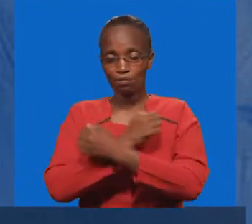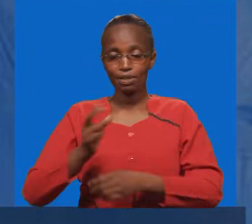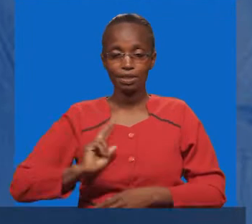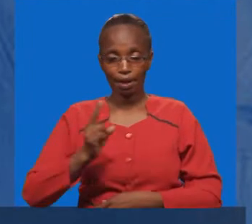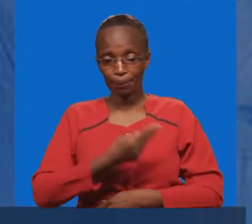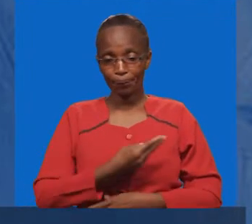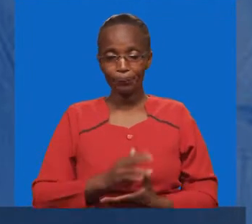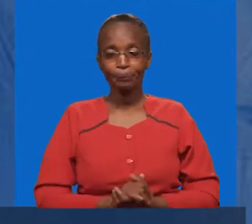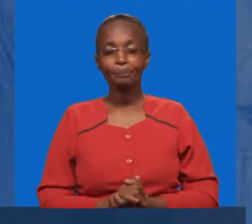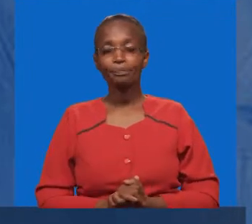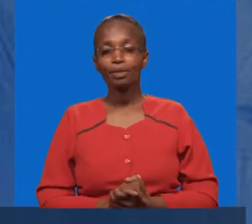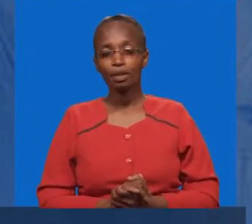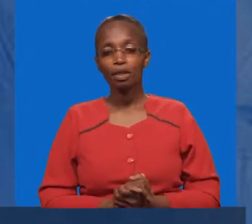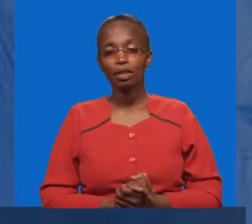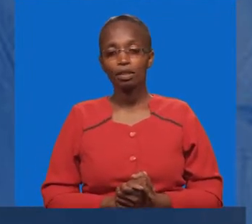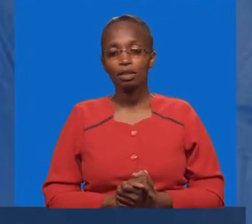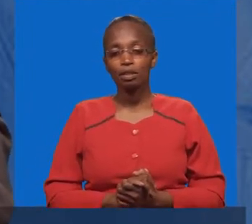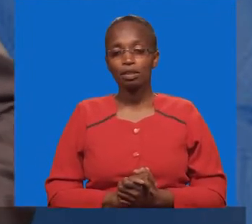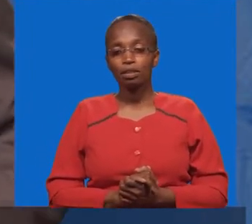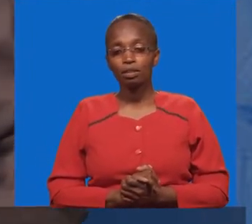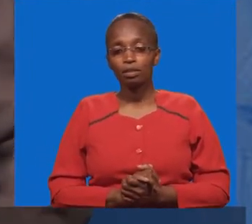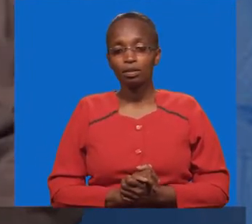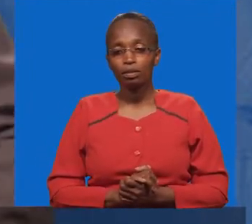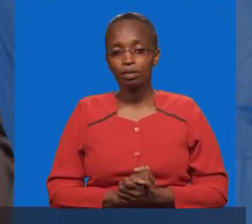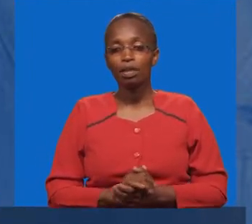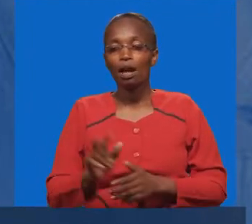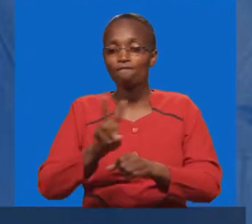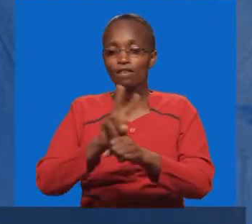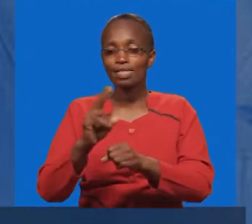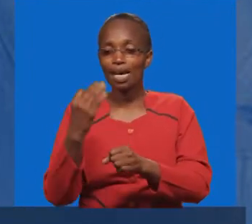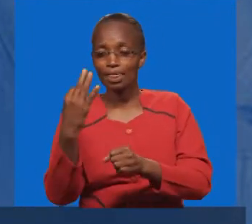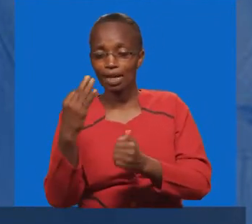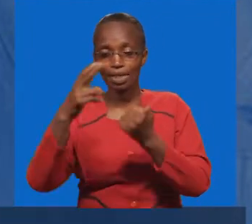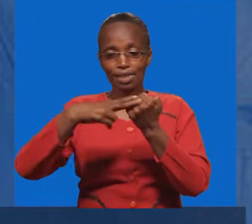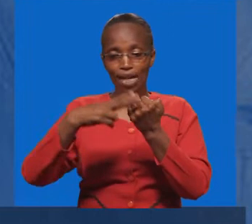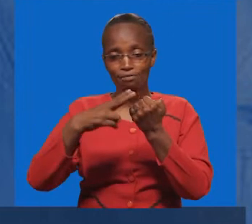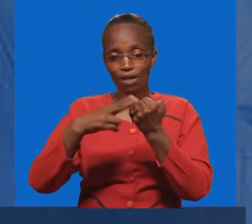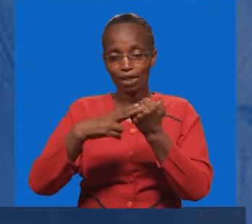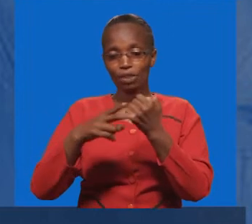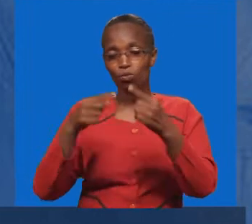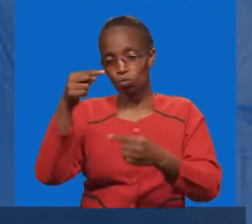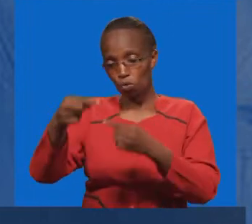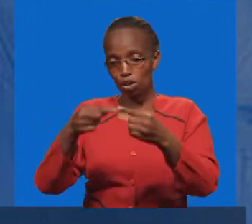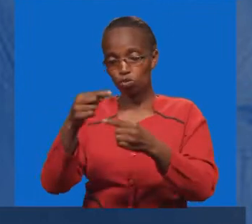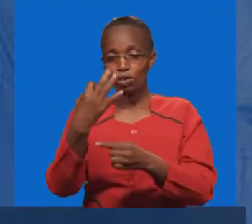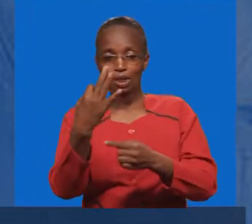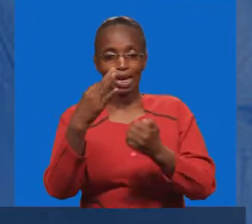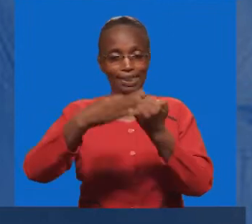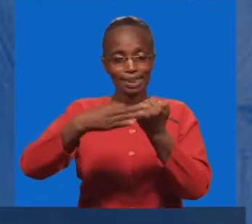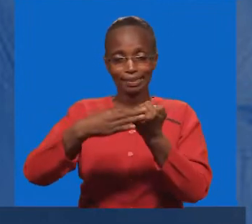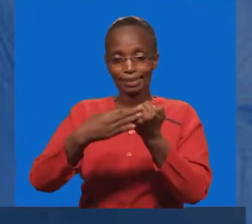aliyetupenda. Bwana Yesu asifiwe. Mtazamaji mpendwa, tunapofika katika huu mstari wa